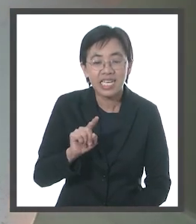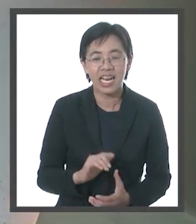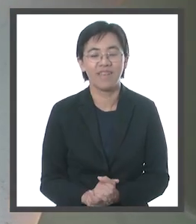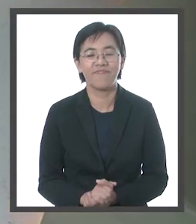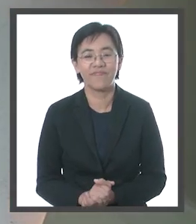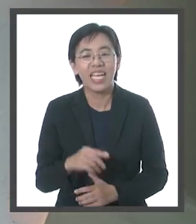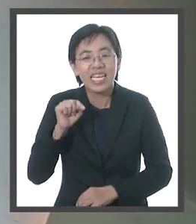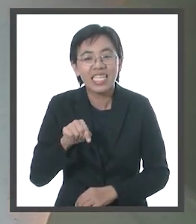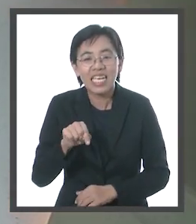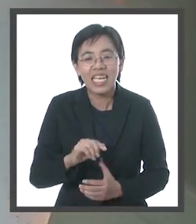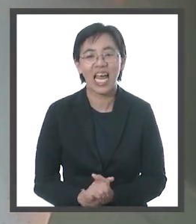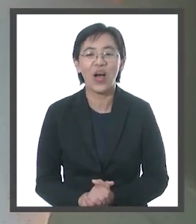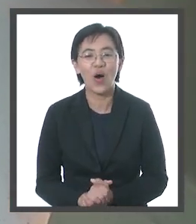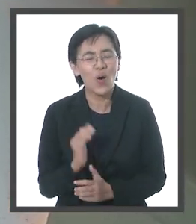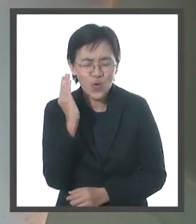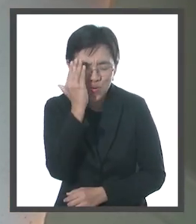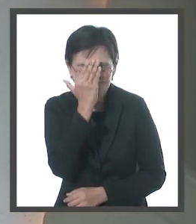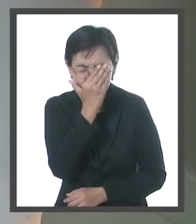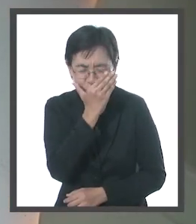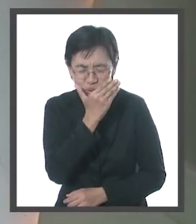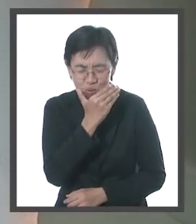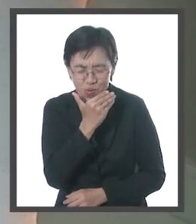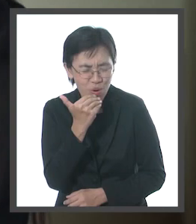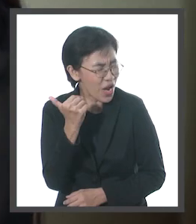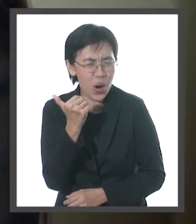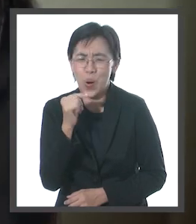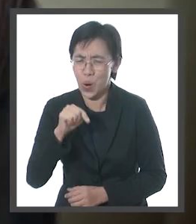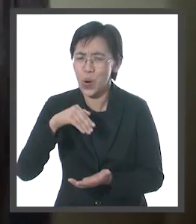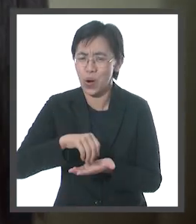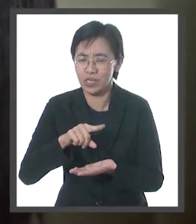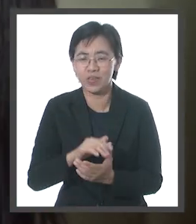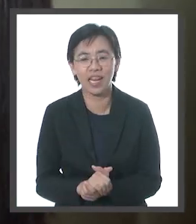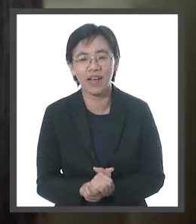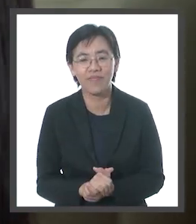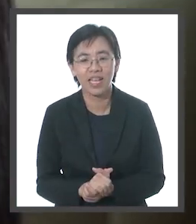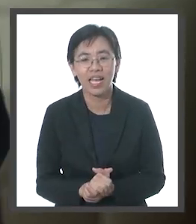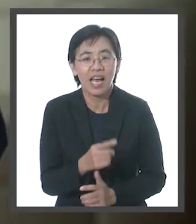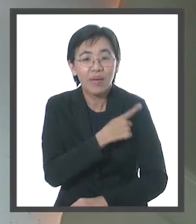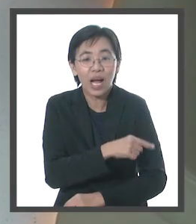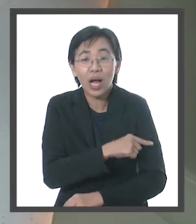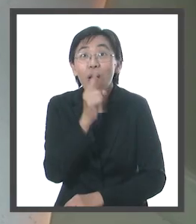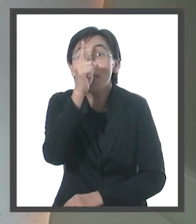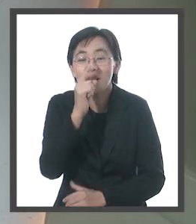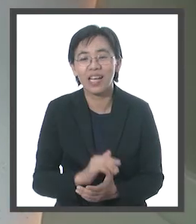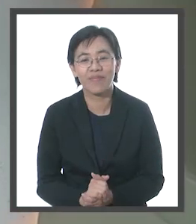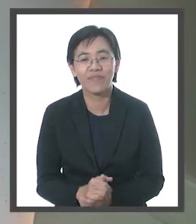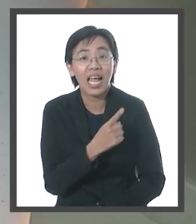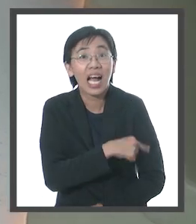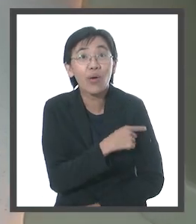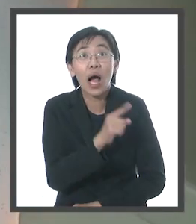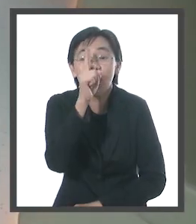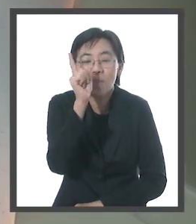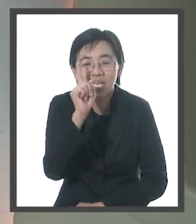ที่เราเรียกว่าต้องบอกว่าสวยที่สุดของศูนย์เราเลยนะคะเราก็จะมีเครื่องสีขาวๆอันนี้ค่ะที่เราเรียกว่